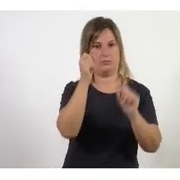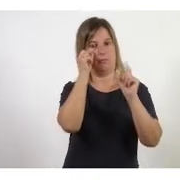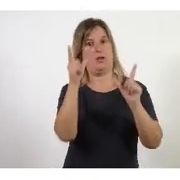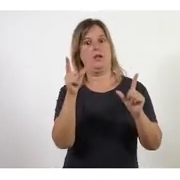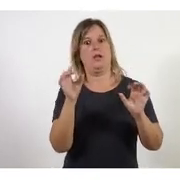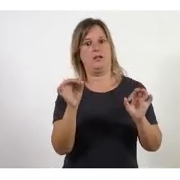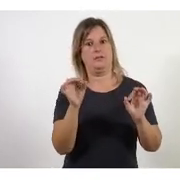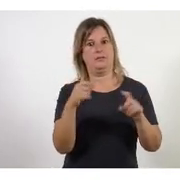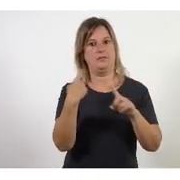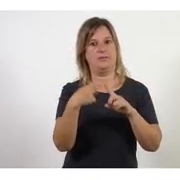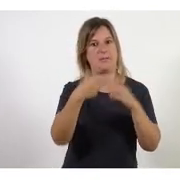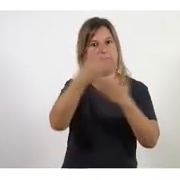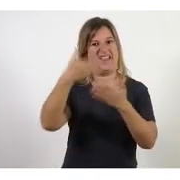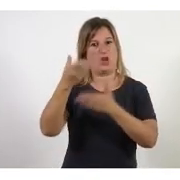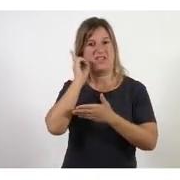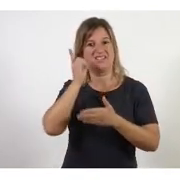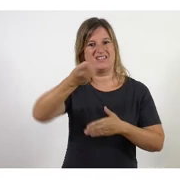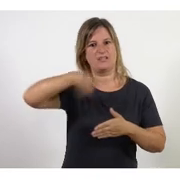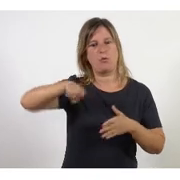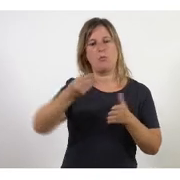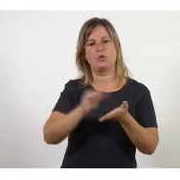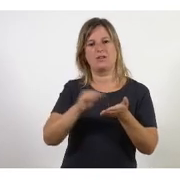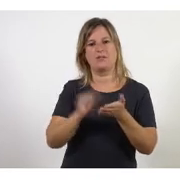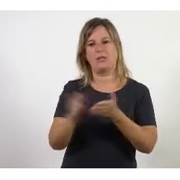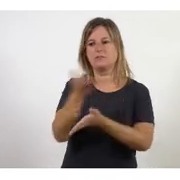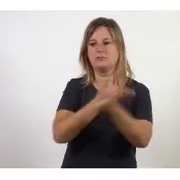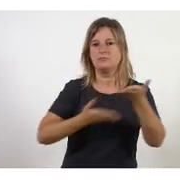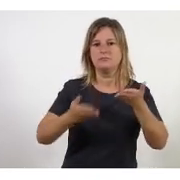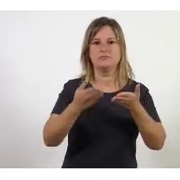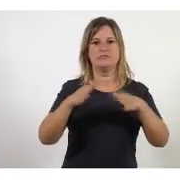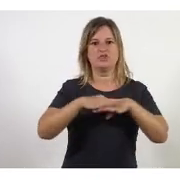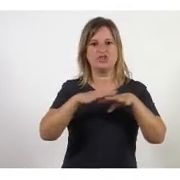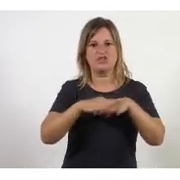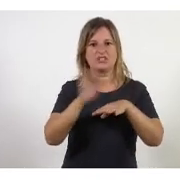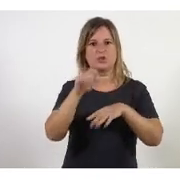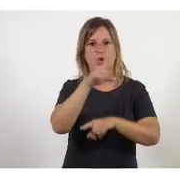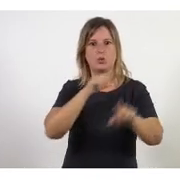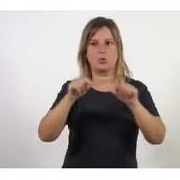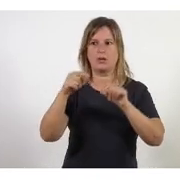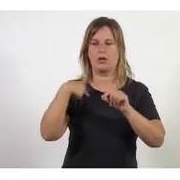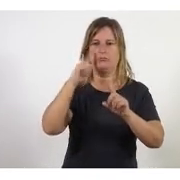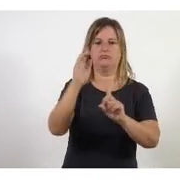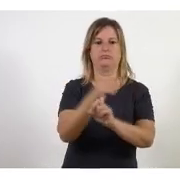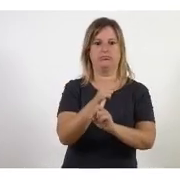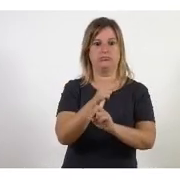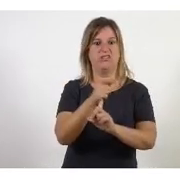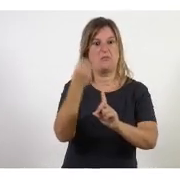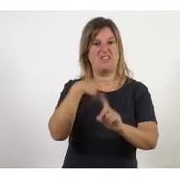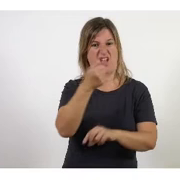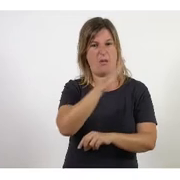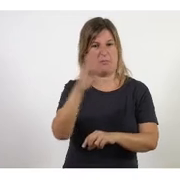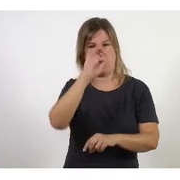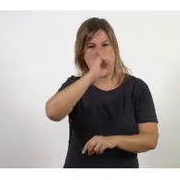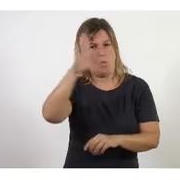redescobrir. La comunitat de periodistes mòbils anem compartint, no? A través de Twitter i de xarxes anem compartint les descobertes que fem. I aquesta és una aplicació que feia una pila d'anys que